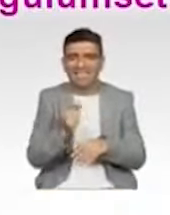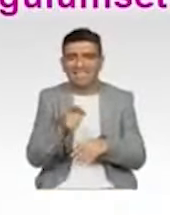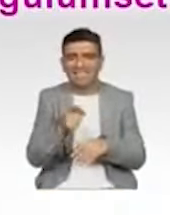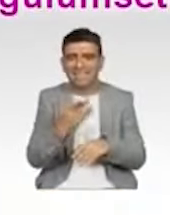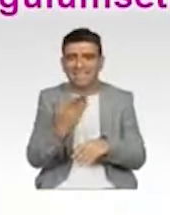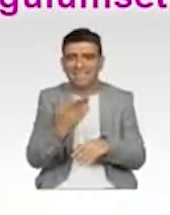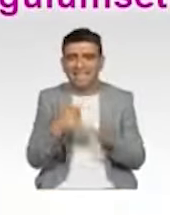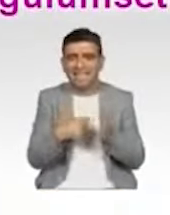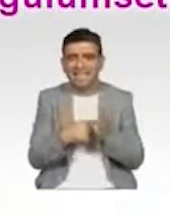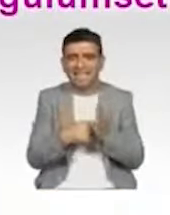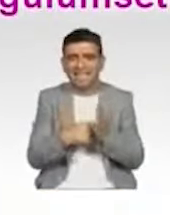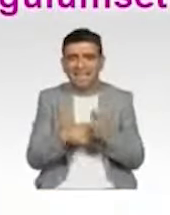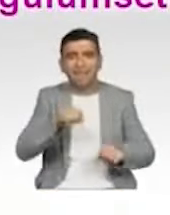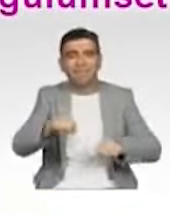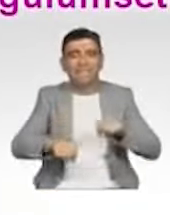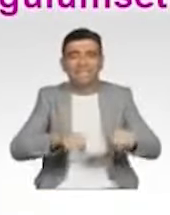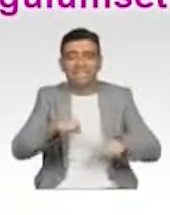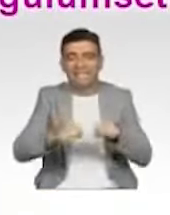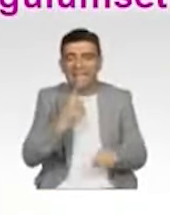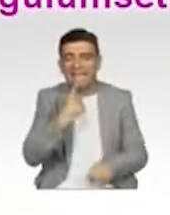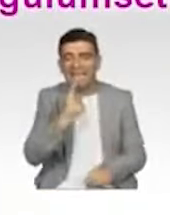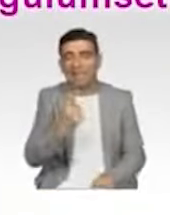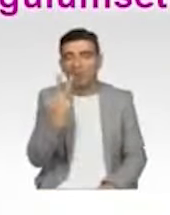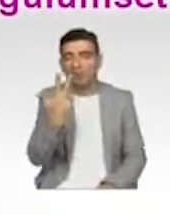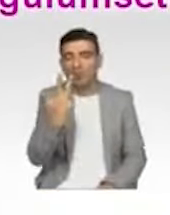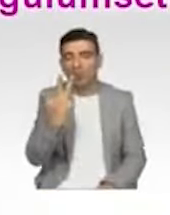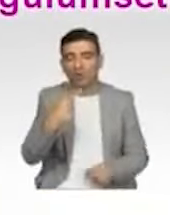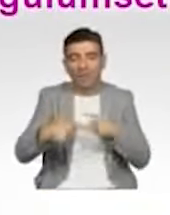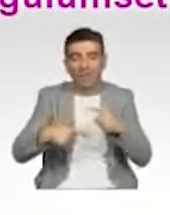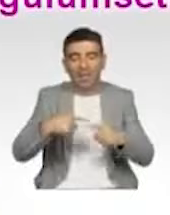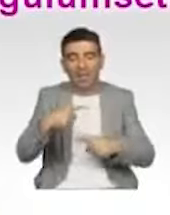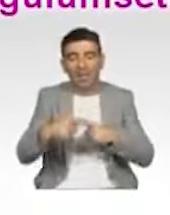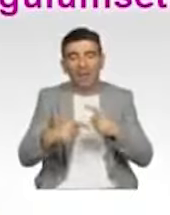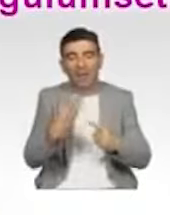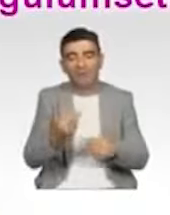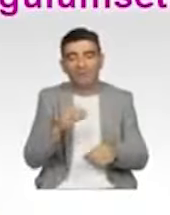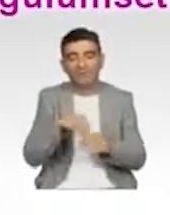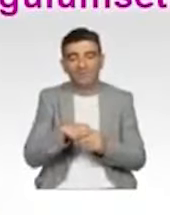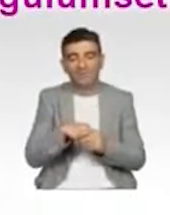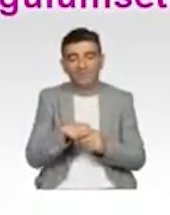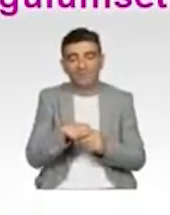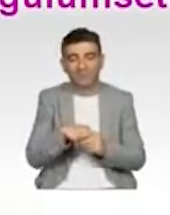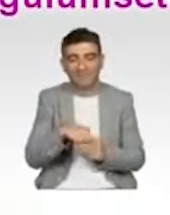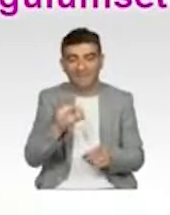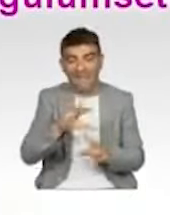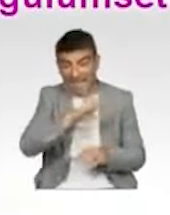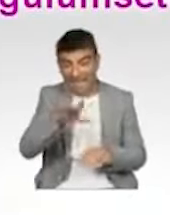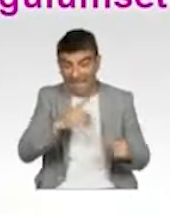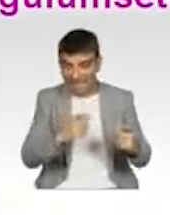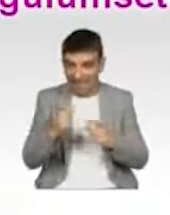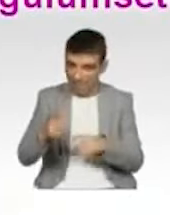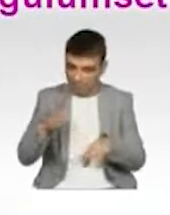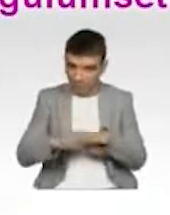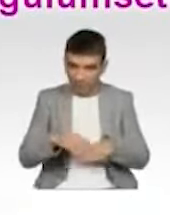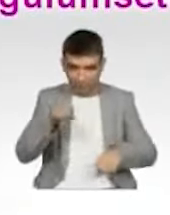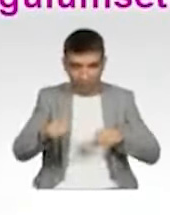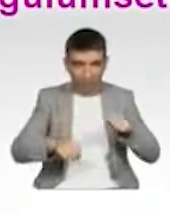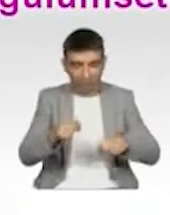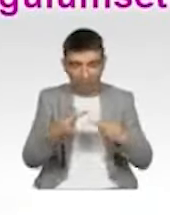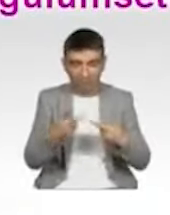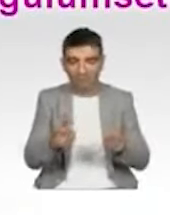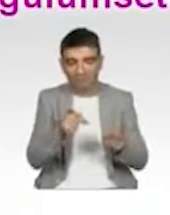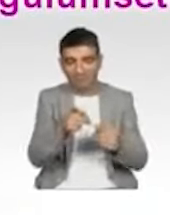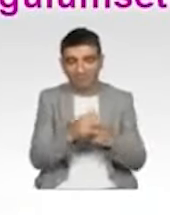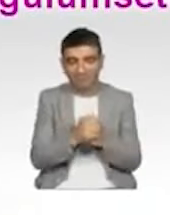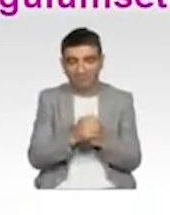keke şey demek, bisiklet demek. Yani bu üç tekerli ya. Şimdi tor. He, Öyle her yerde kullandığı için herkes keke keke diyor,